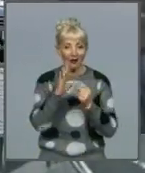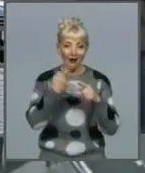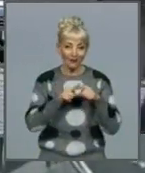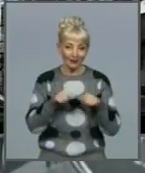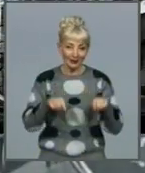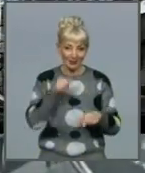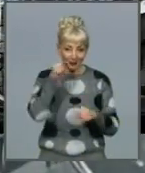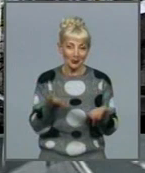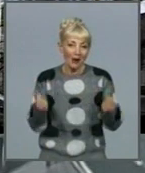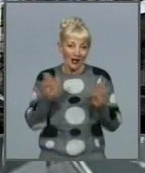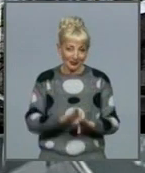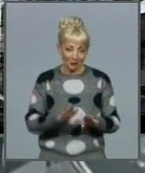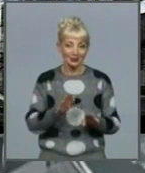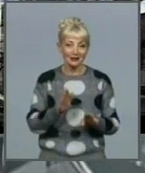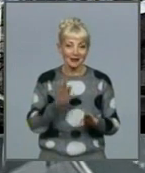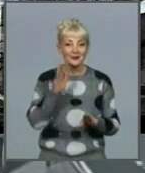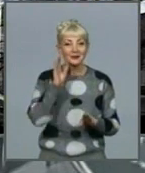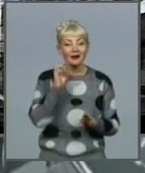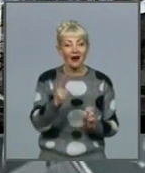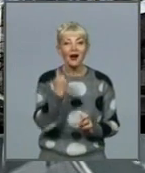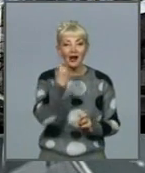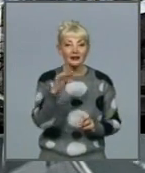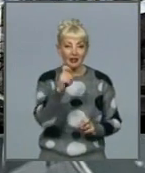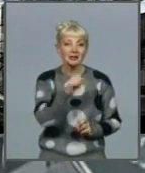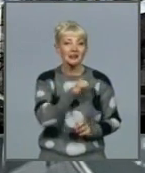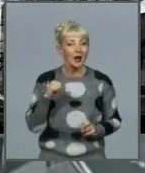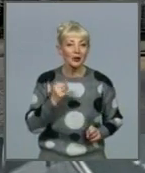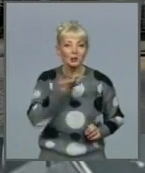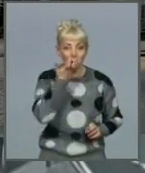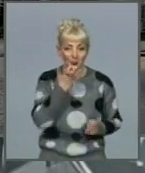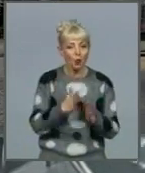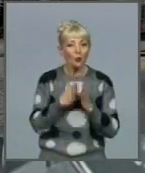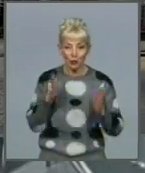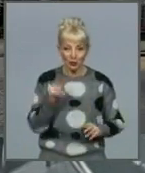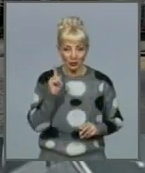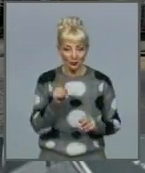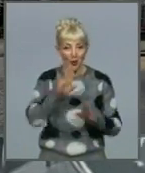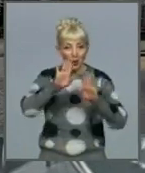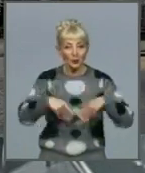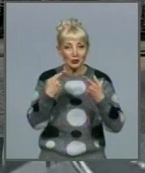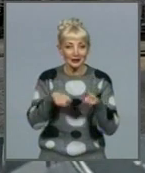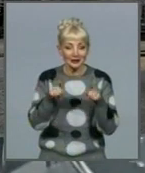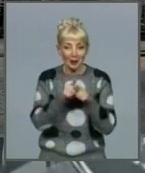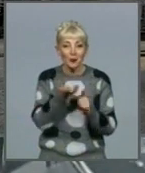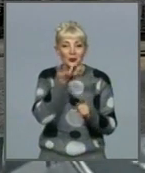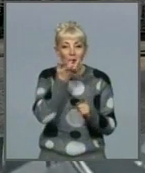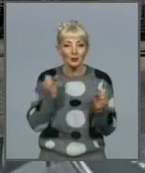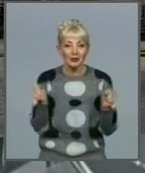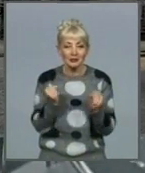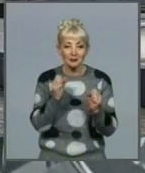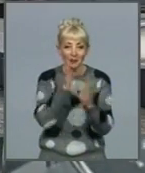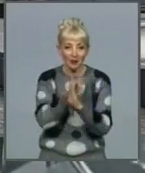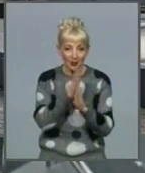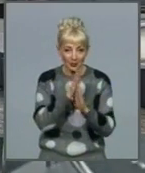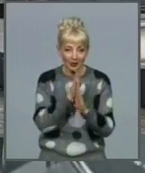метеорологічних спостережень як одна з найтепліших. Більше того, після такої аномальної зимової погоди, невластивої для цієї пори